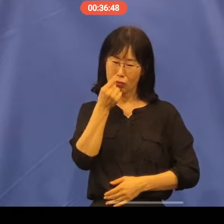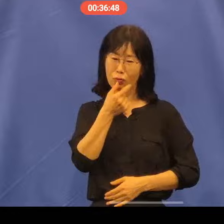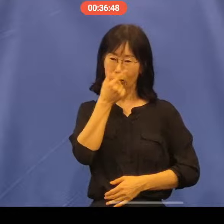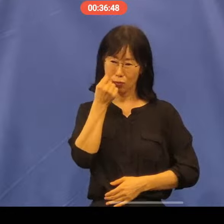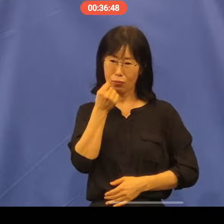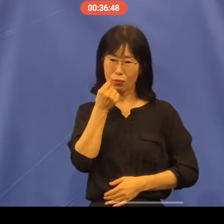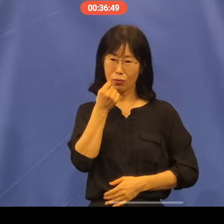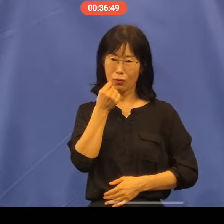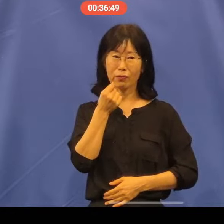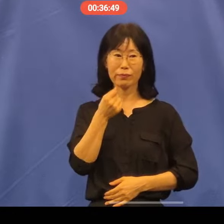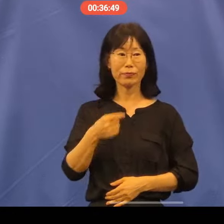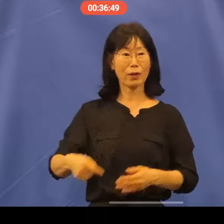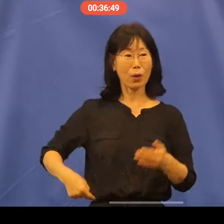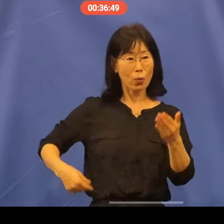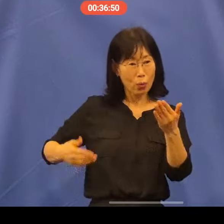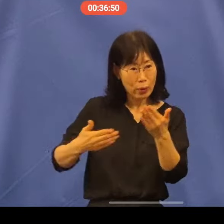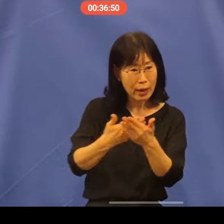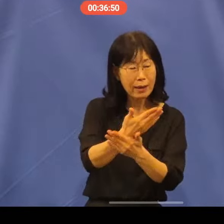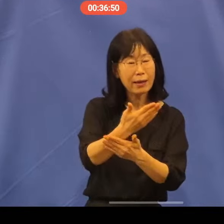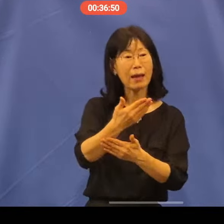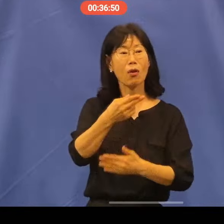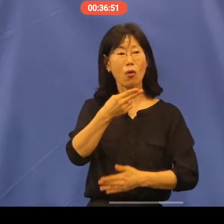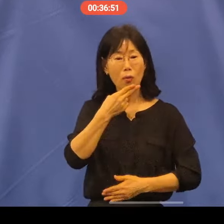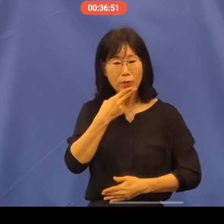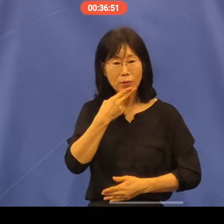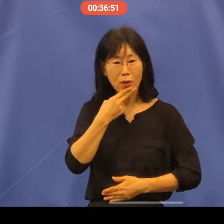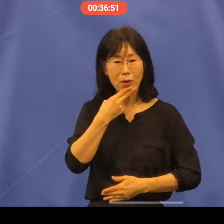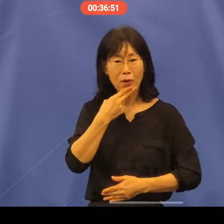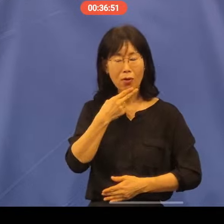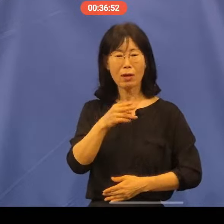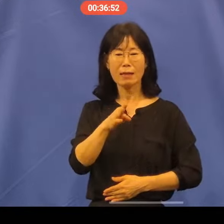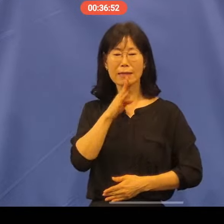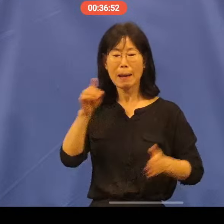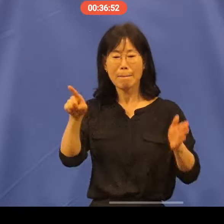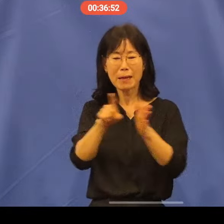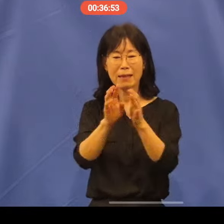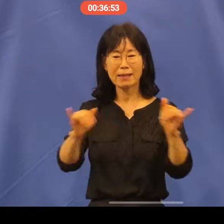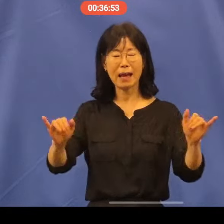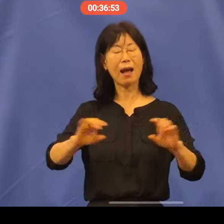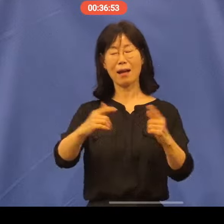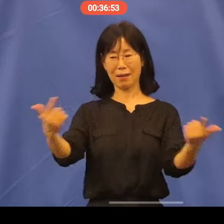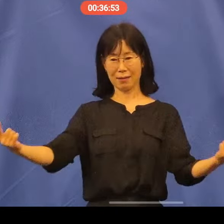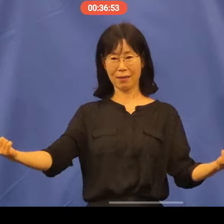회개가 없으면 사실은 가짜일 가능성이 많아요.